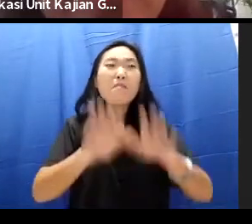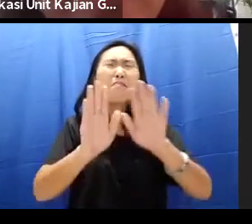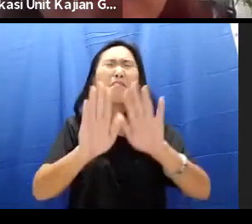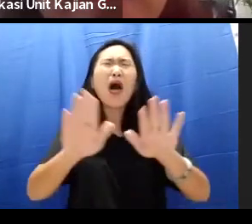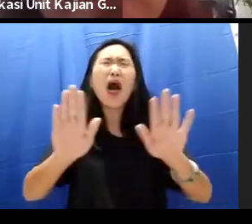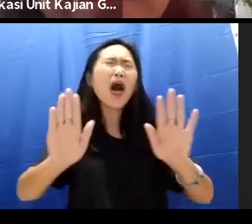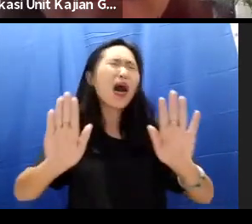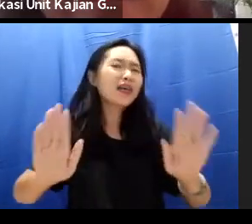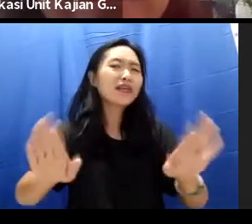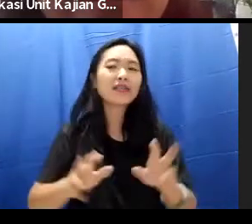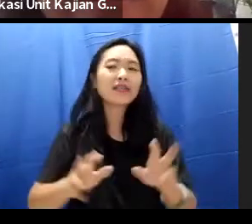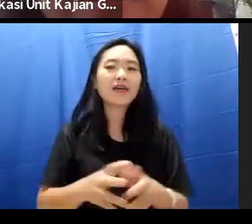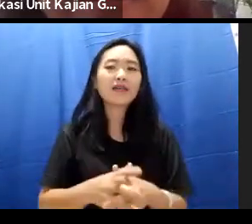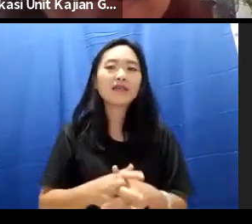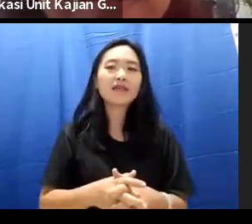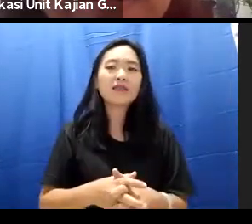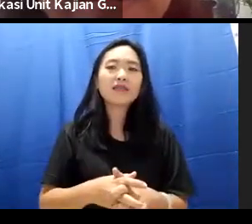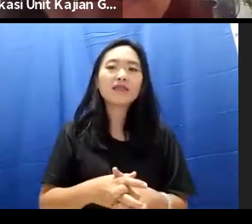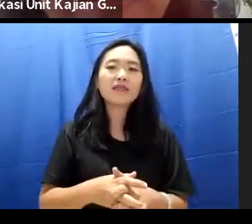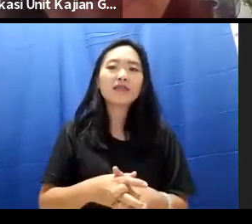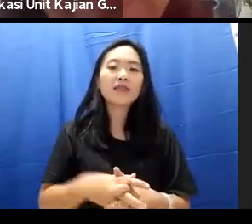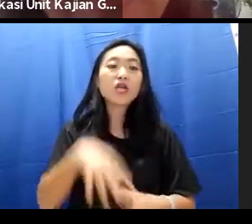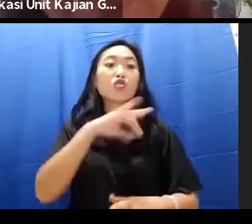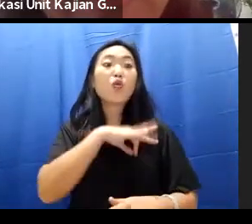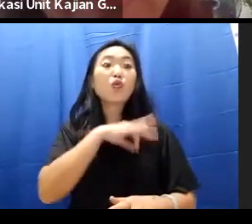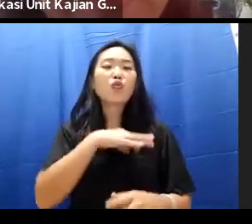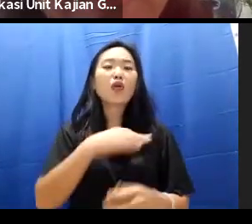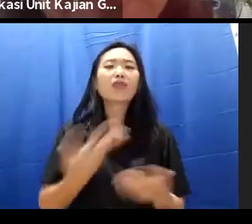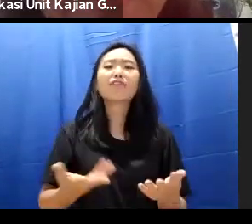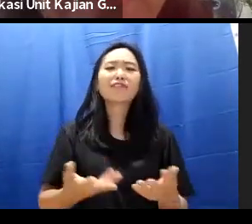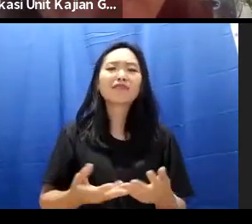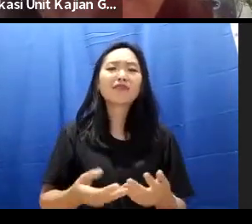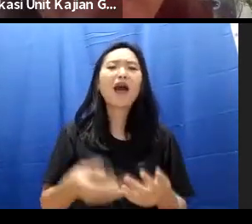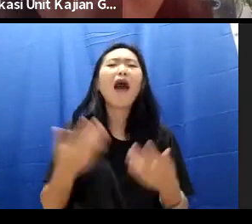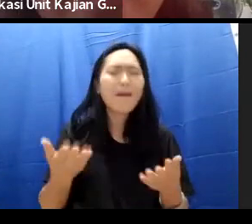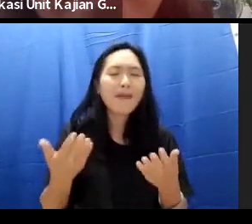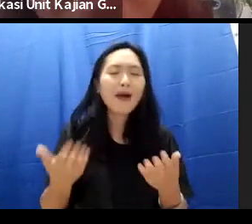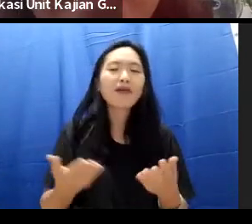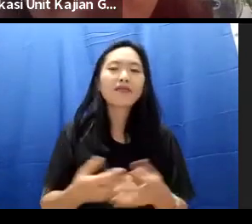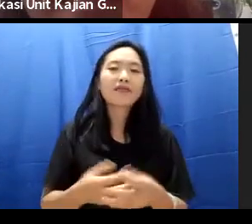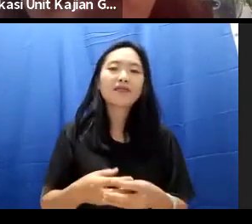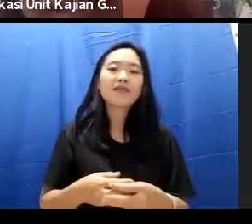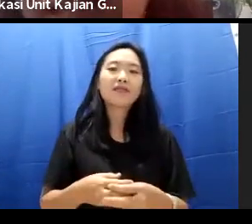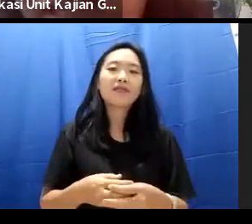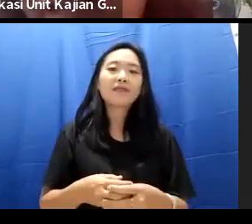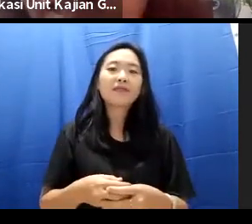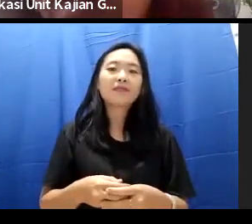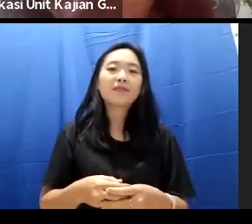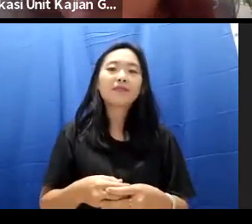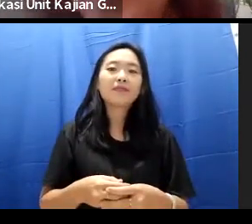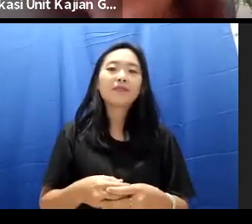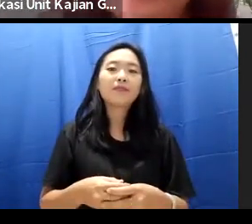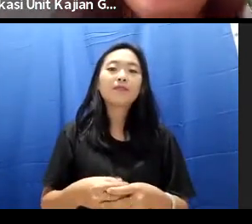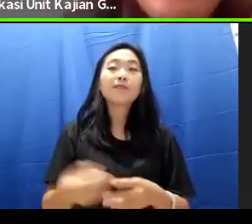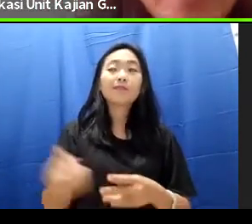Nah, apakah masih ada keuntungan jadi anggota, jadi akademisi atau sekolah perempuan ini, Kak?